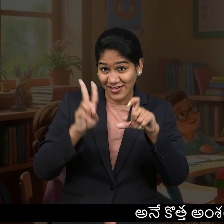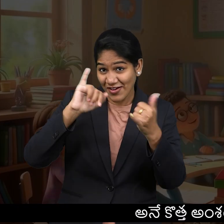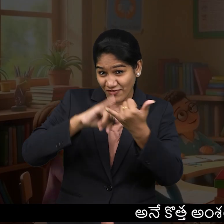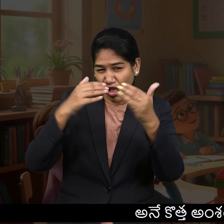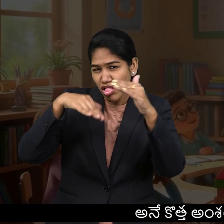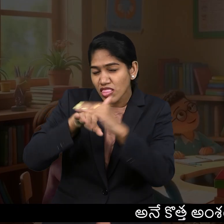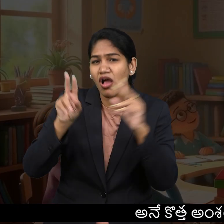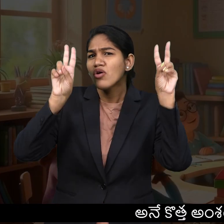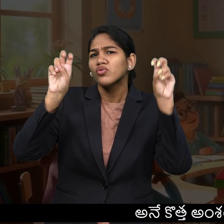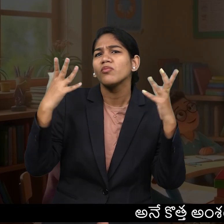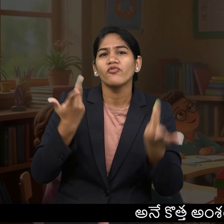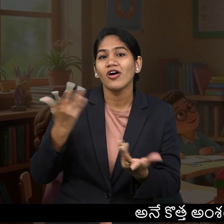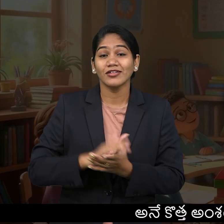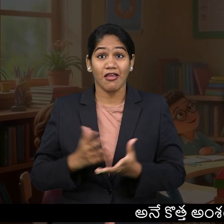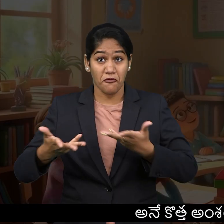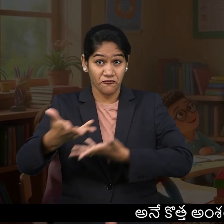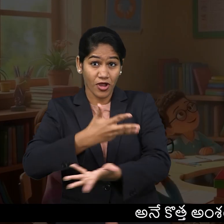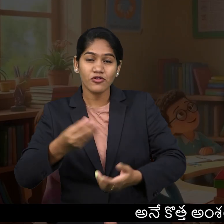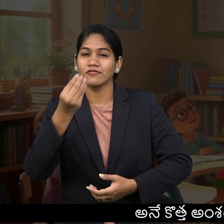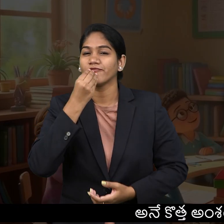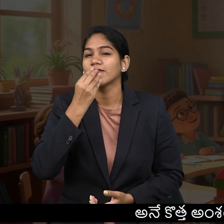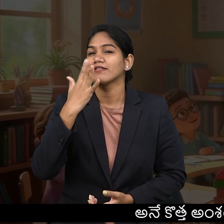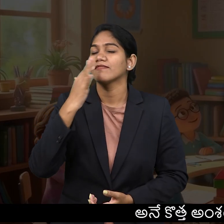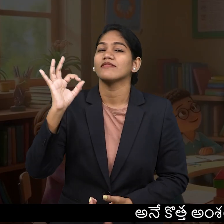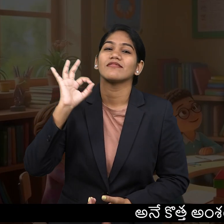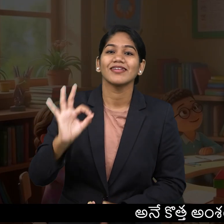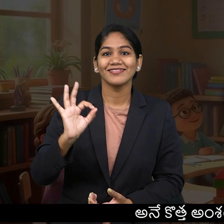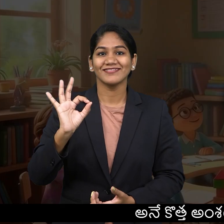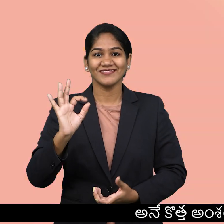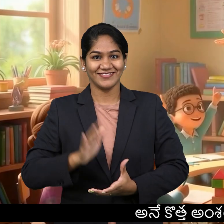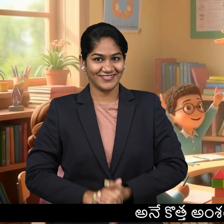అనే కొత్త అంశంతో ముందుకు వస్తున్నాను.